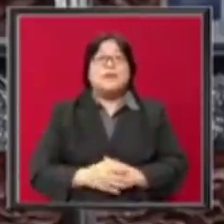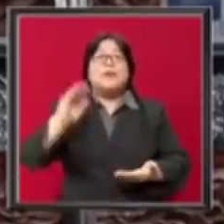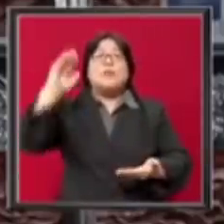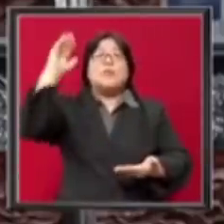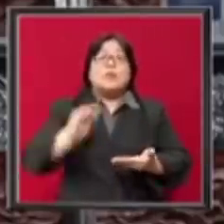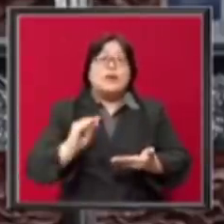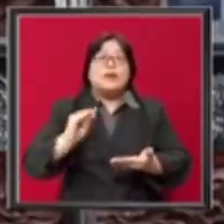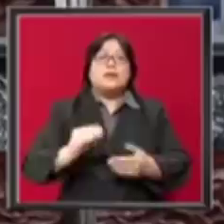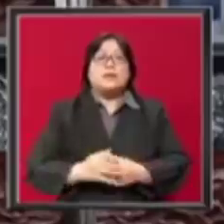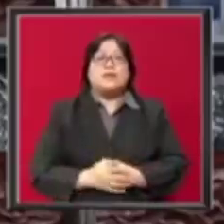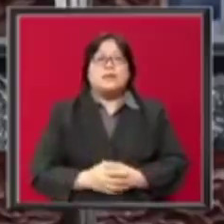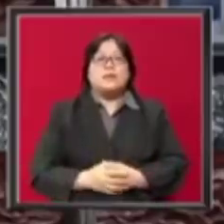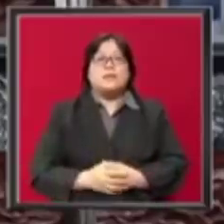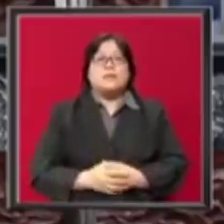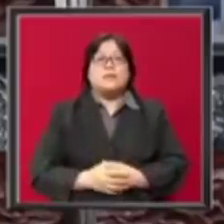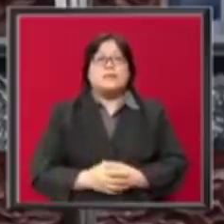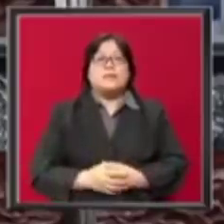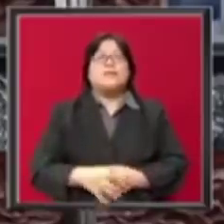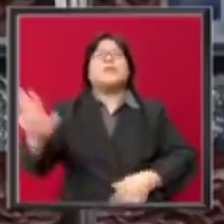dikurangkan.